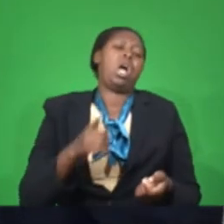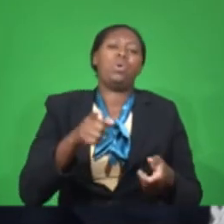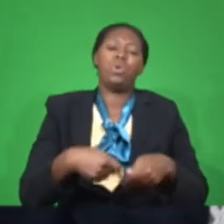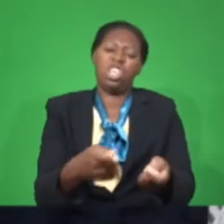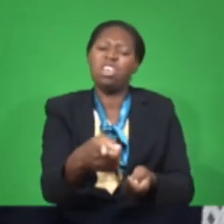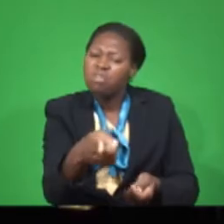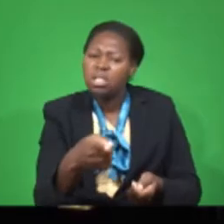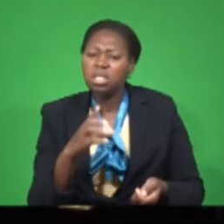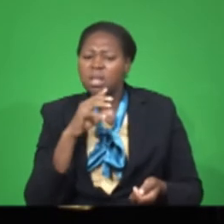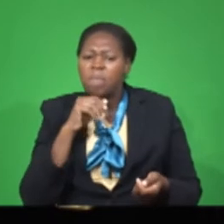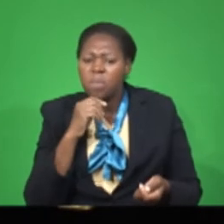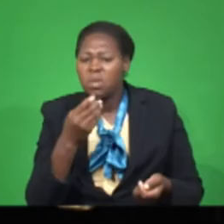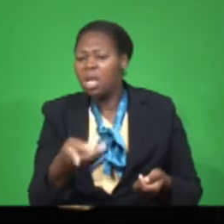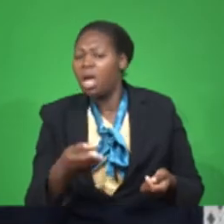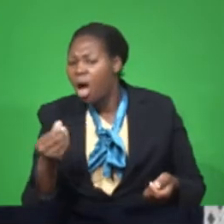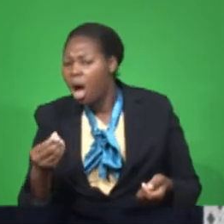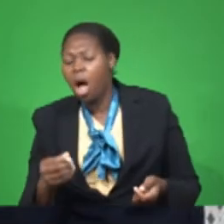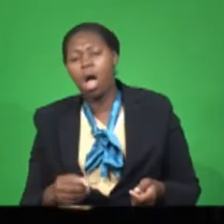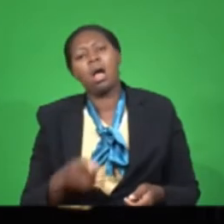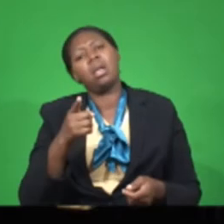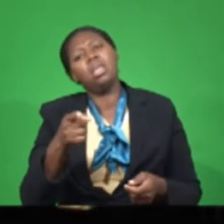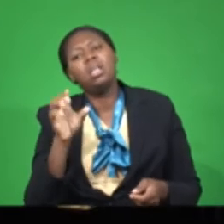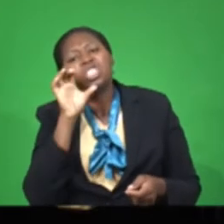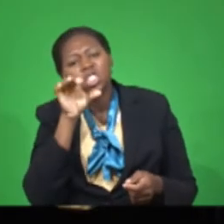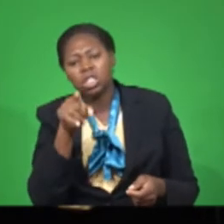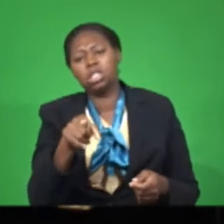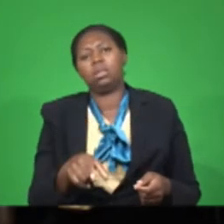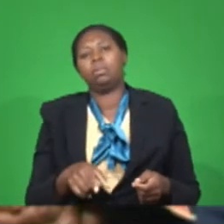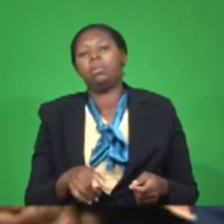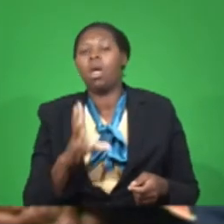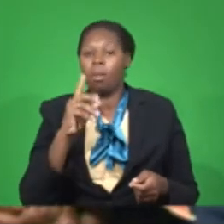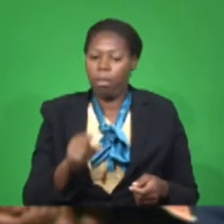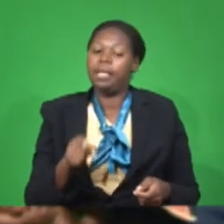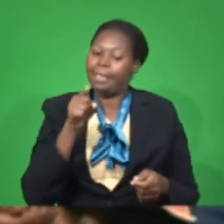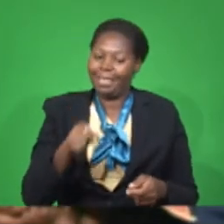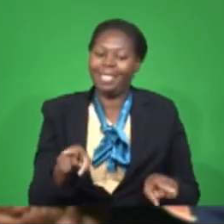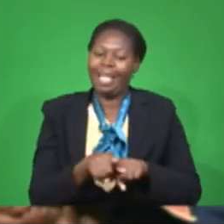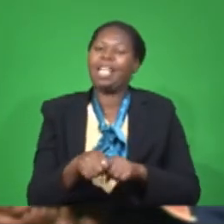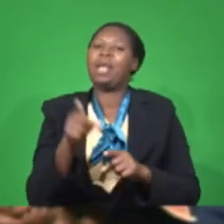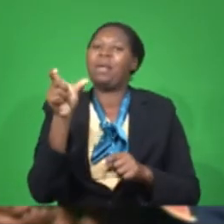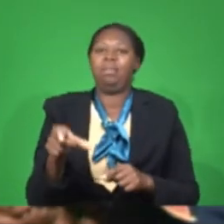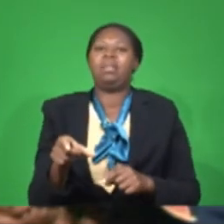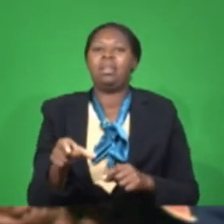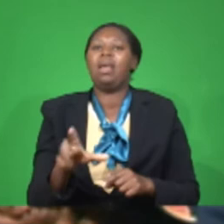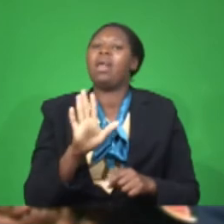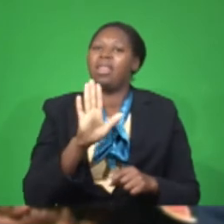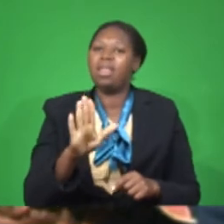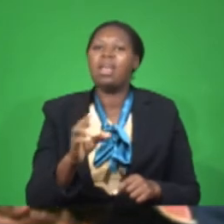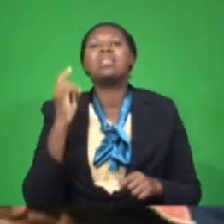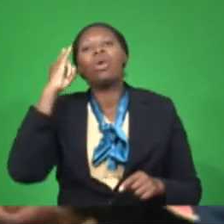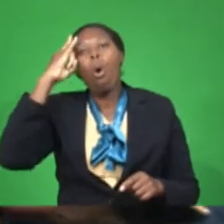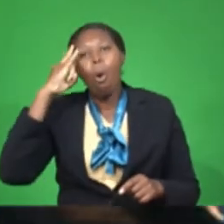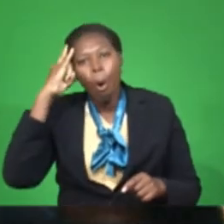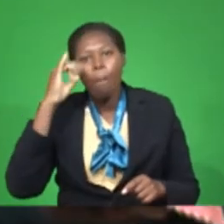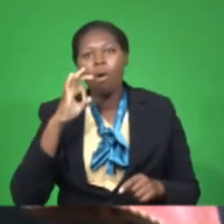ungaitema zvakadaro nani. Saka munhu akadaro iyeye kune tariro kuna Mwari yekuponeswa. Ende asi wovega vanhu vati kutaura